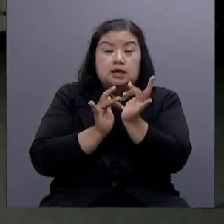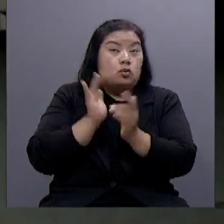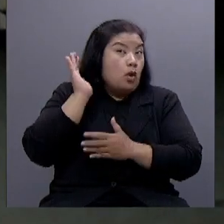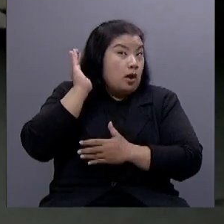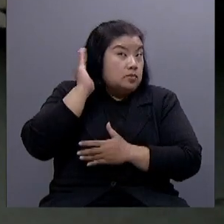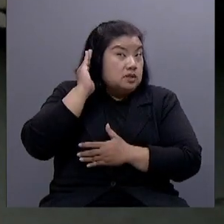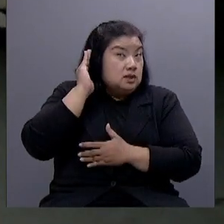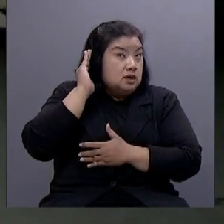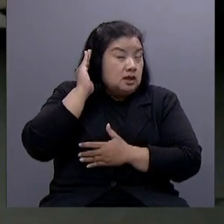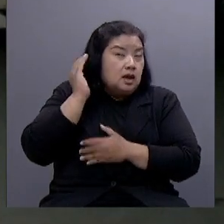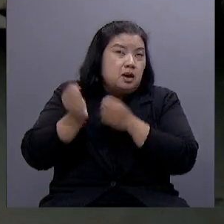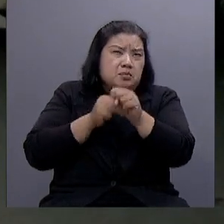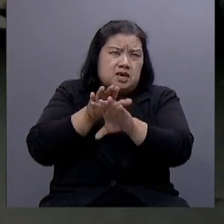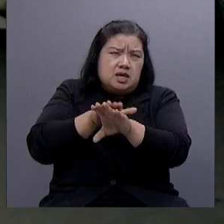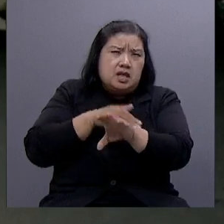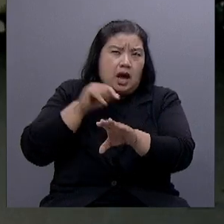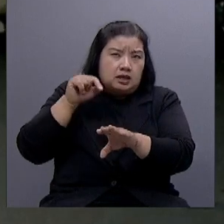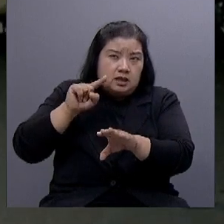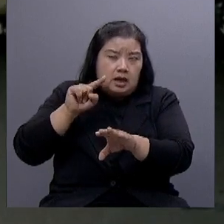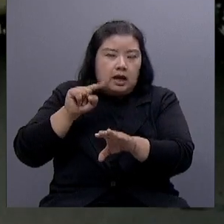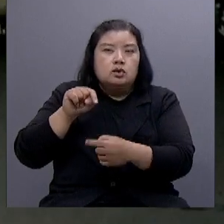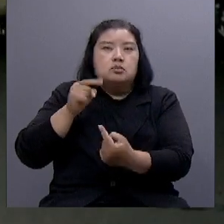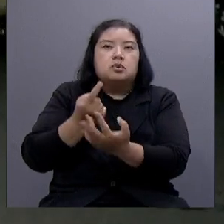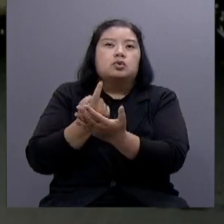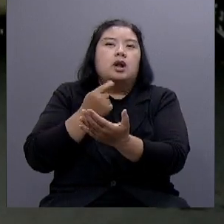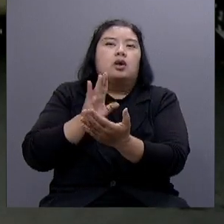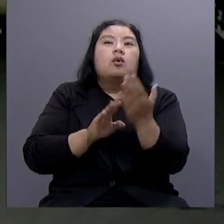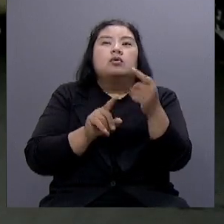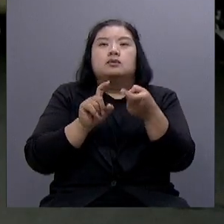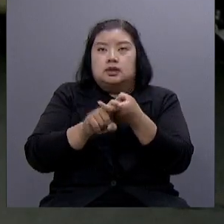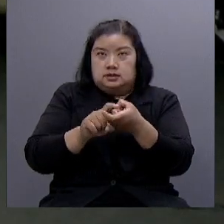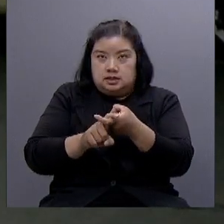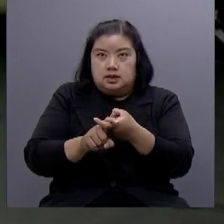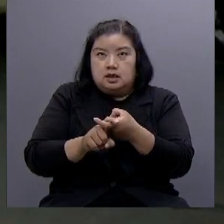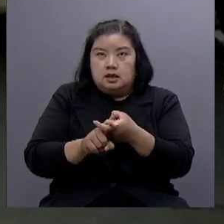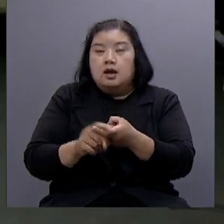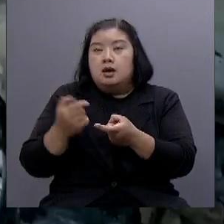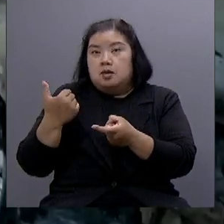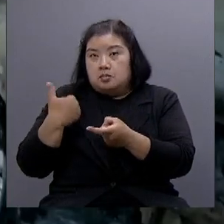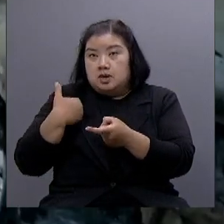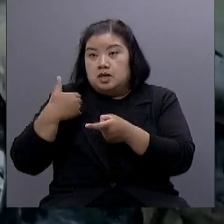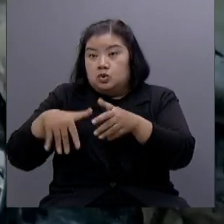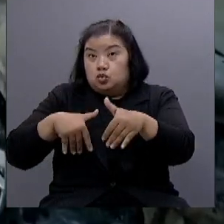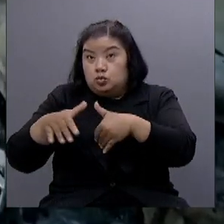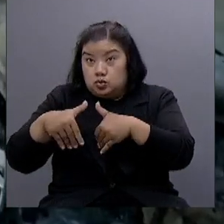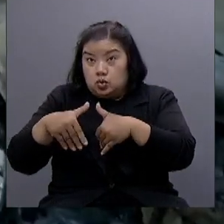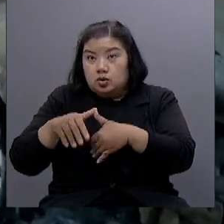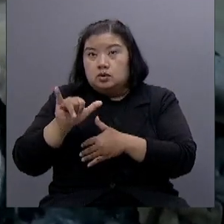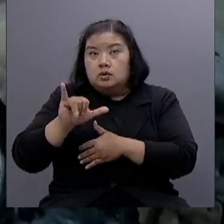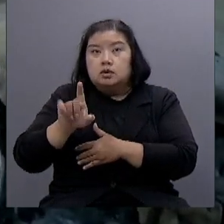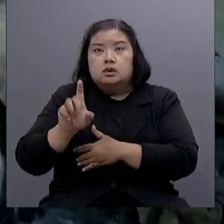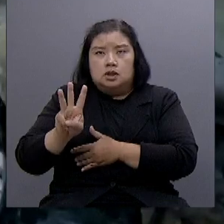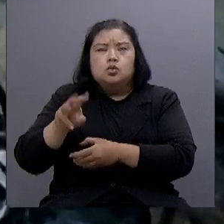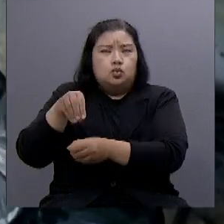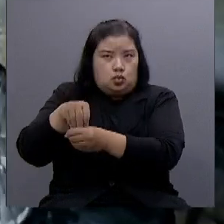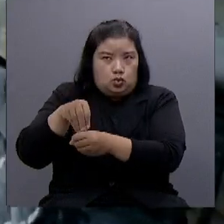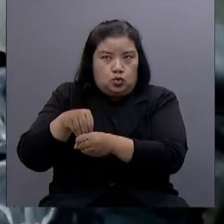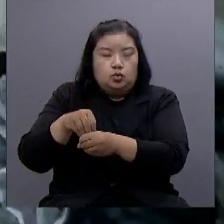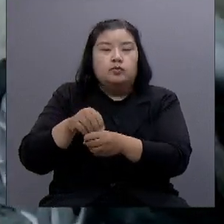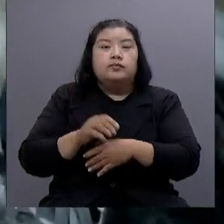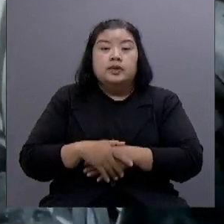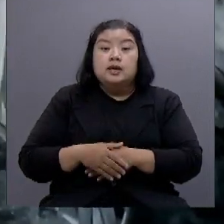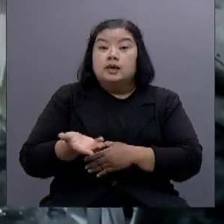สเซียรวมทั้งยังมีชุมชนดั้งเดิมของชาวยิวซึ่งนับถือศาสนายูดารวมอยู่ด้วยและนอกจากนี้